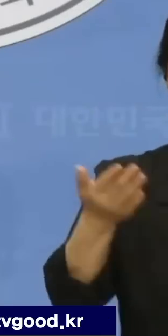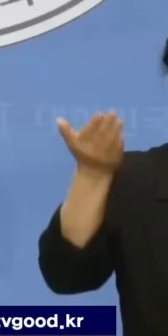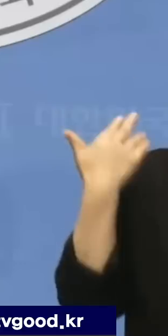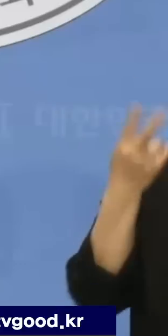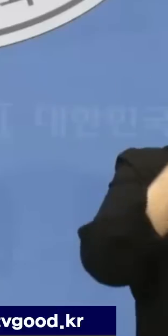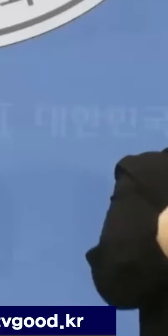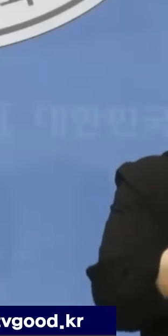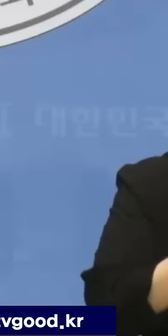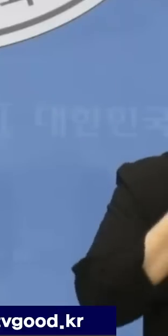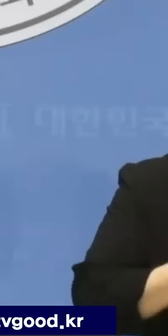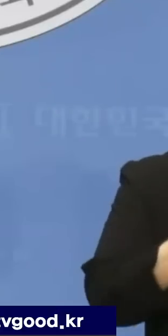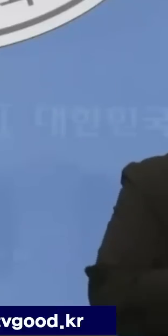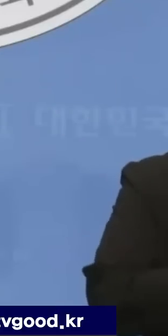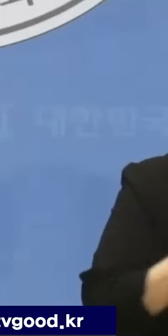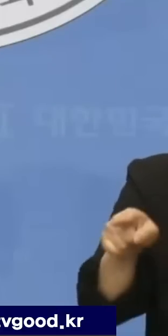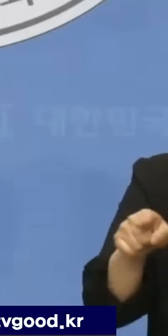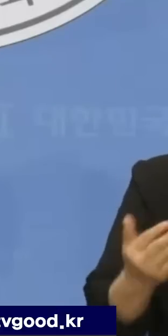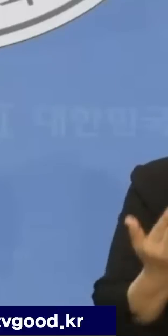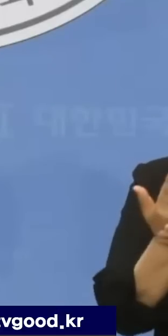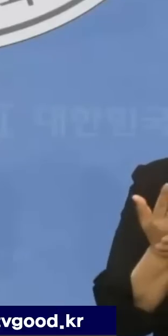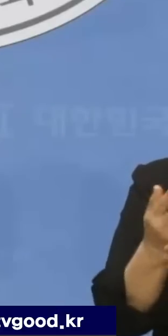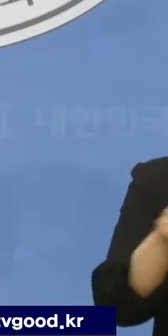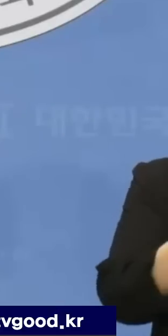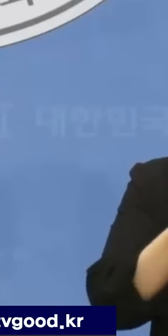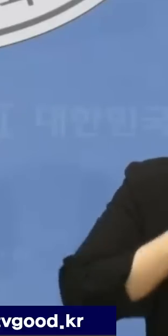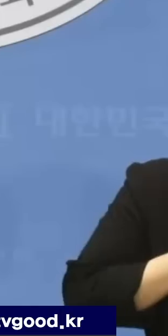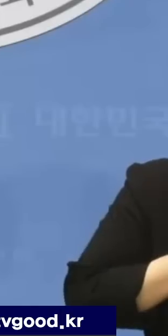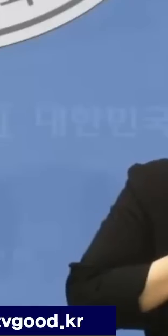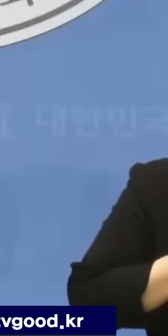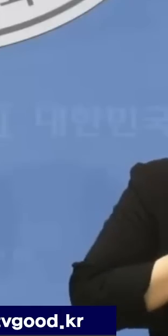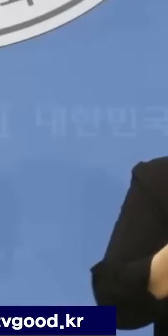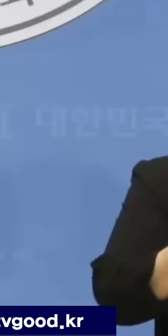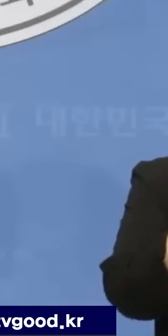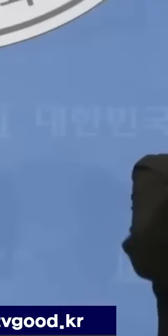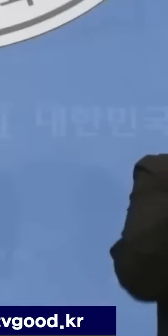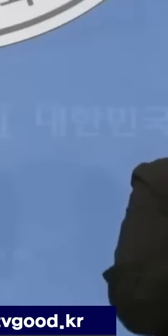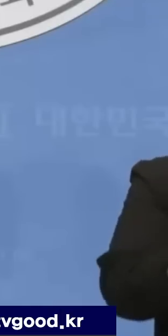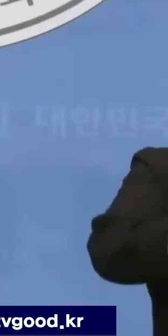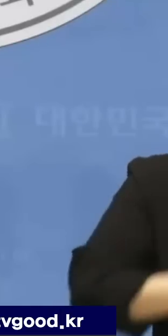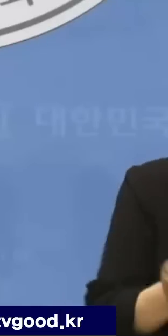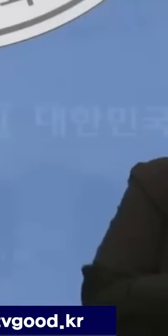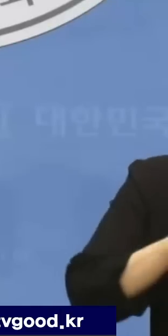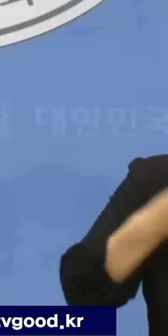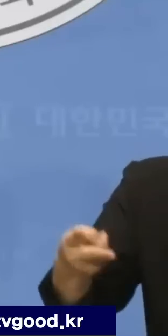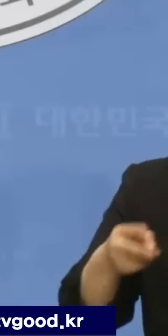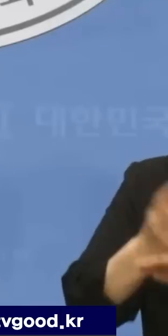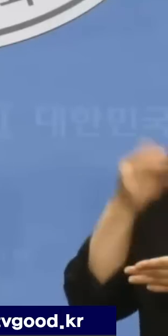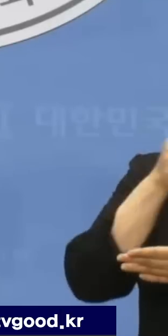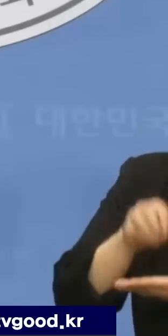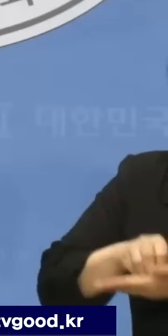사기범에 변호해 쓰일 것은 물론이고 수사팀에 부정적 영향력을 미칠 것은 보지 않아도